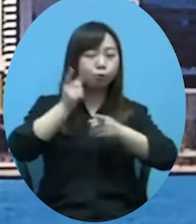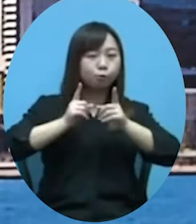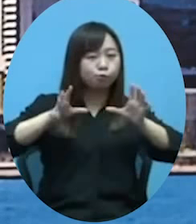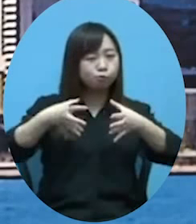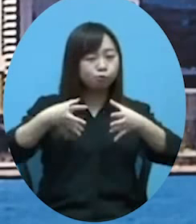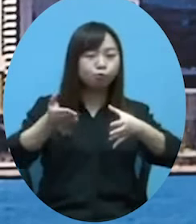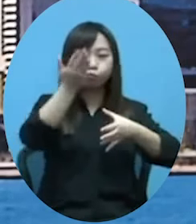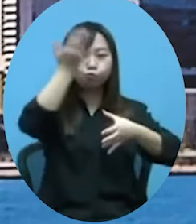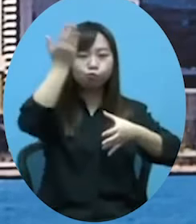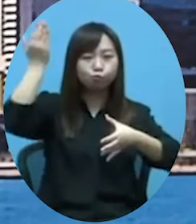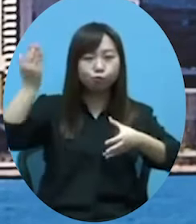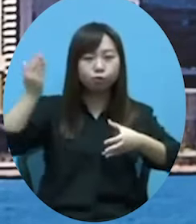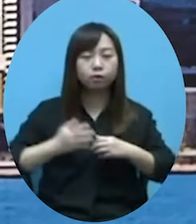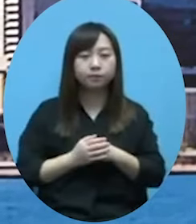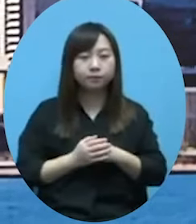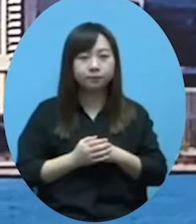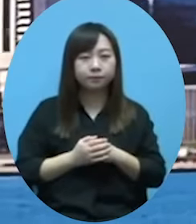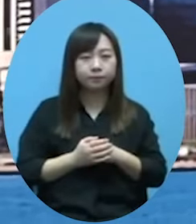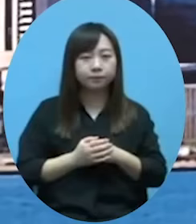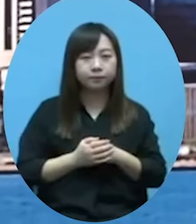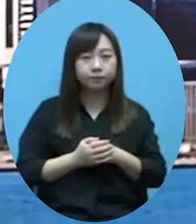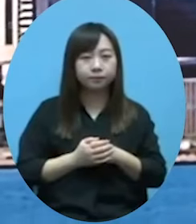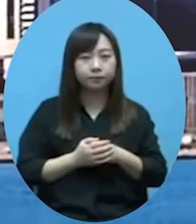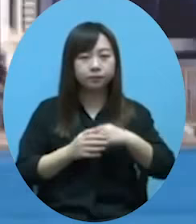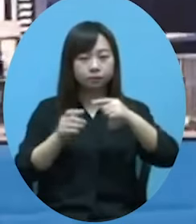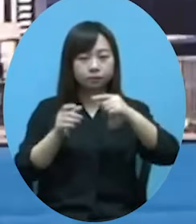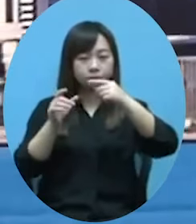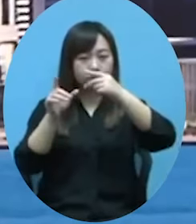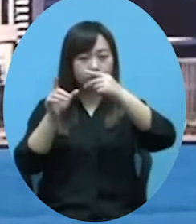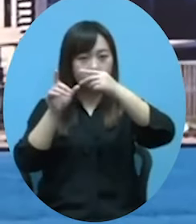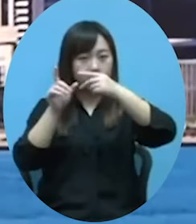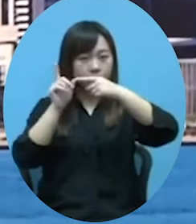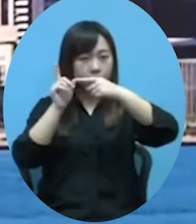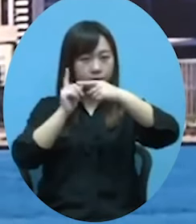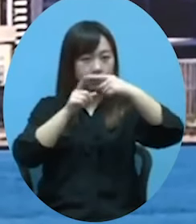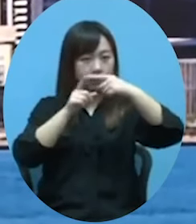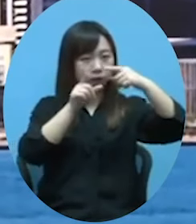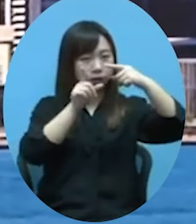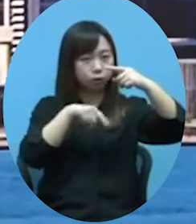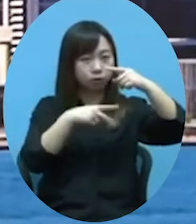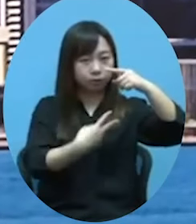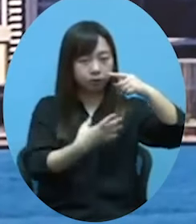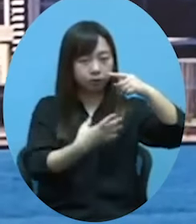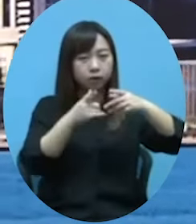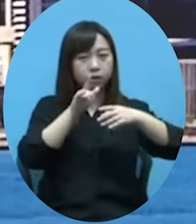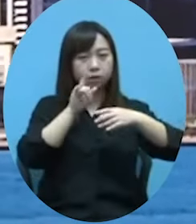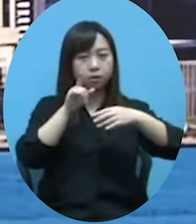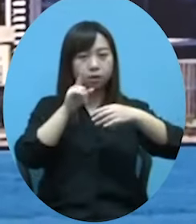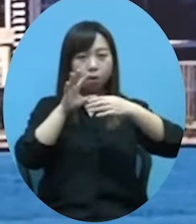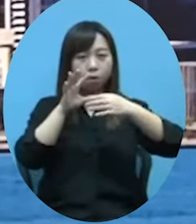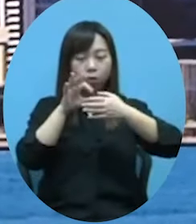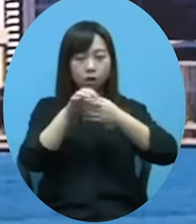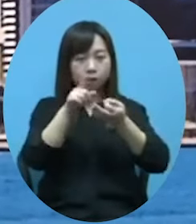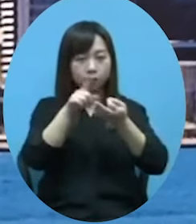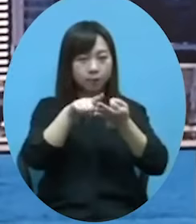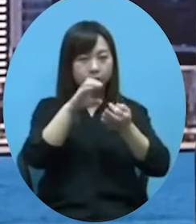的一個團那它就24日就是搭CX694就由